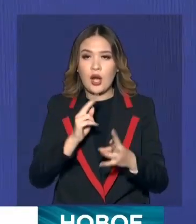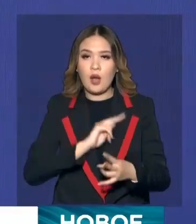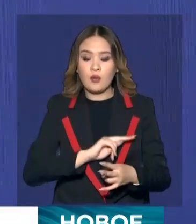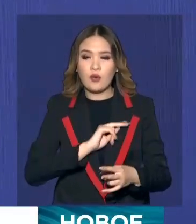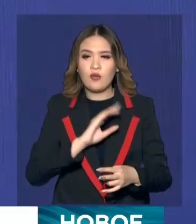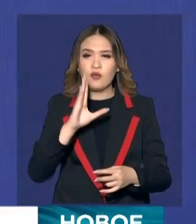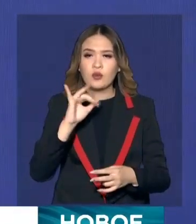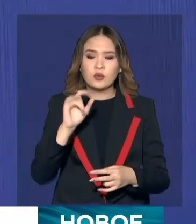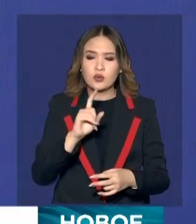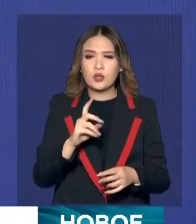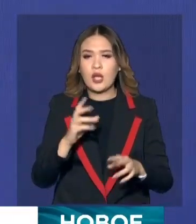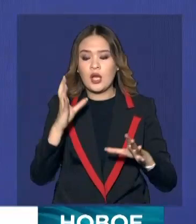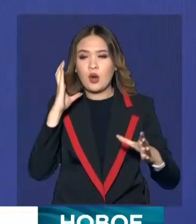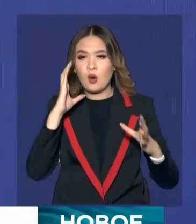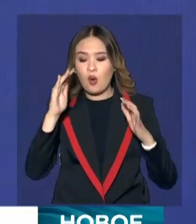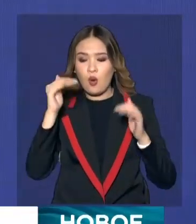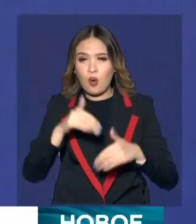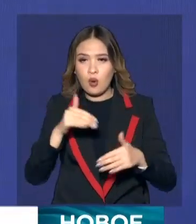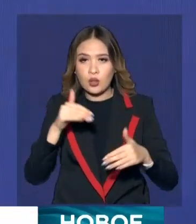с вузами, с колледжами,